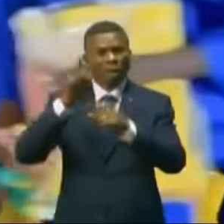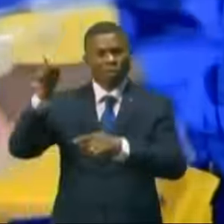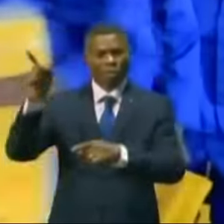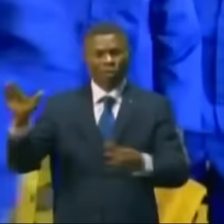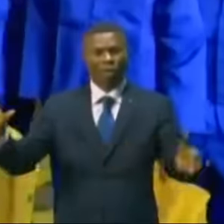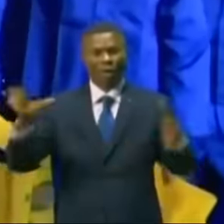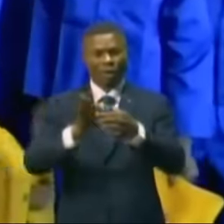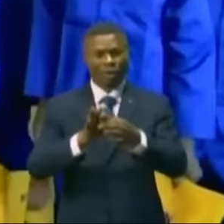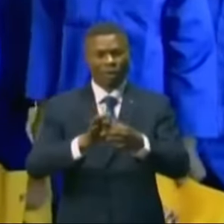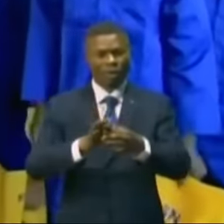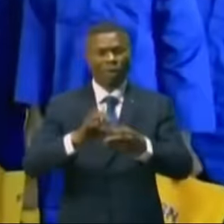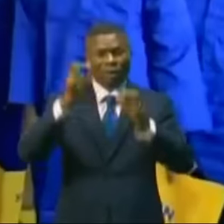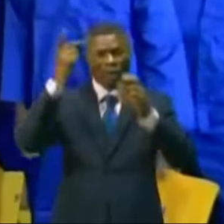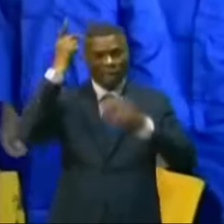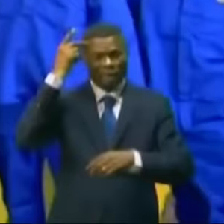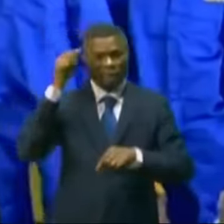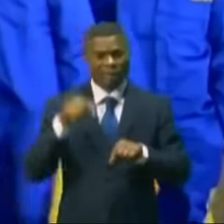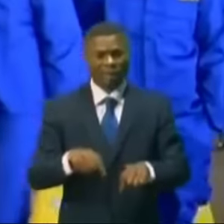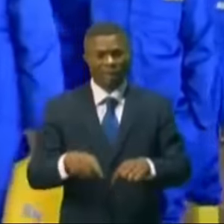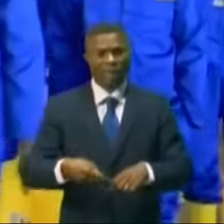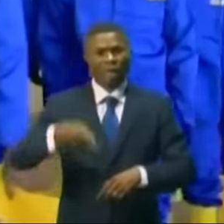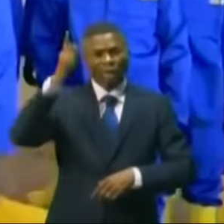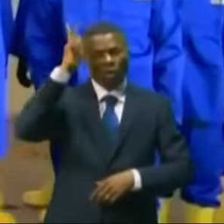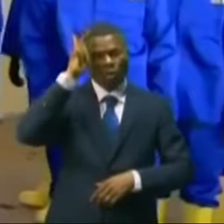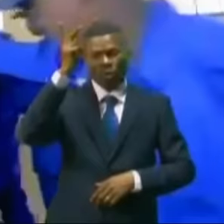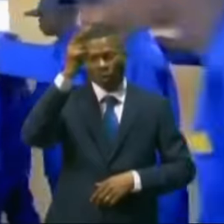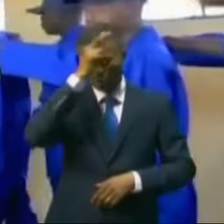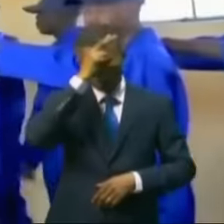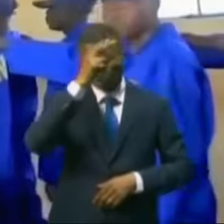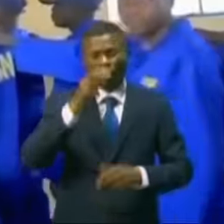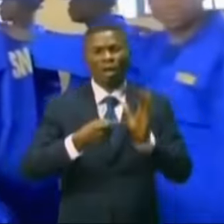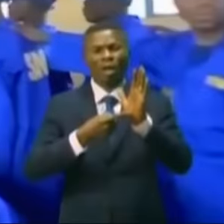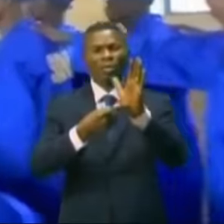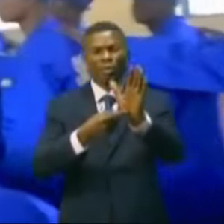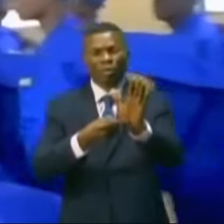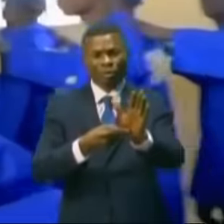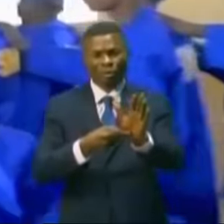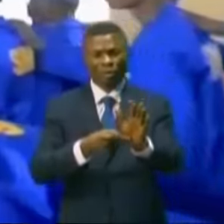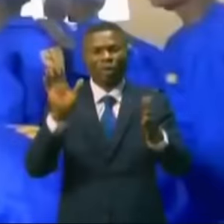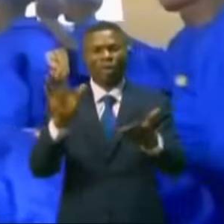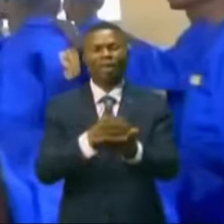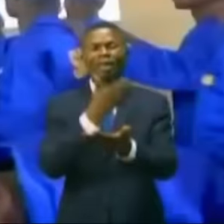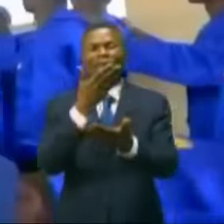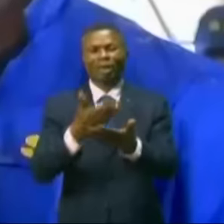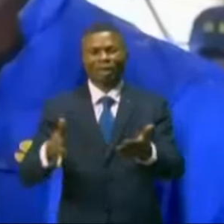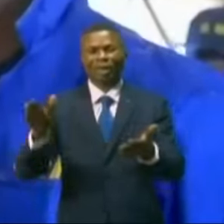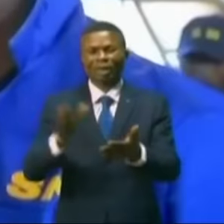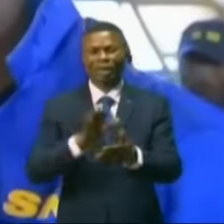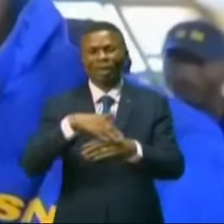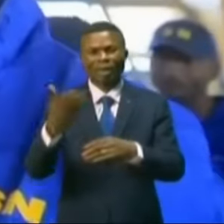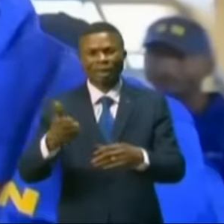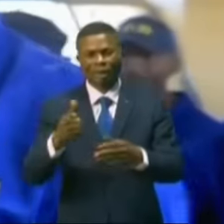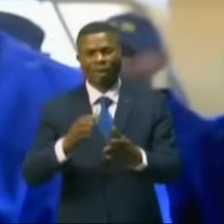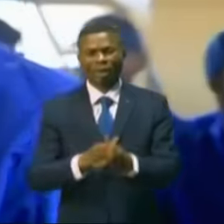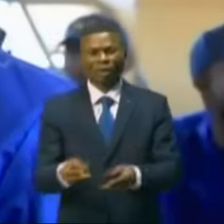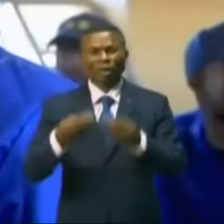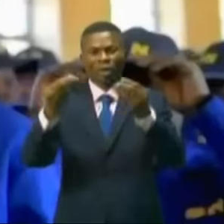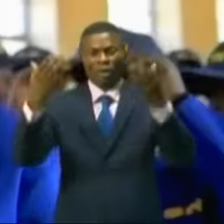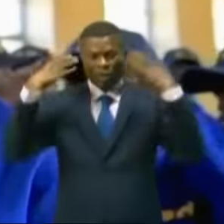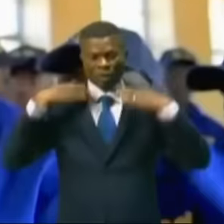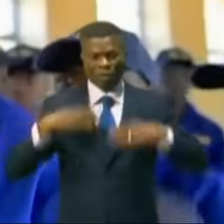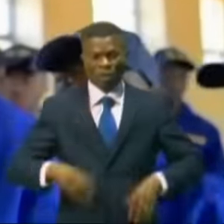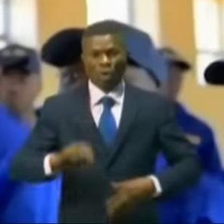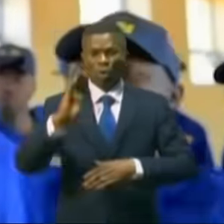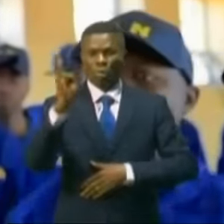ceux du chef-lieu, la province du Haut-Katanga, s'est traduit par des chansons après avoir été doté de la tenue bleue